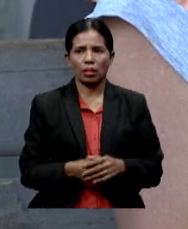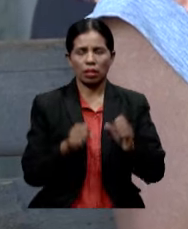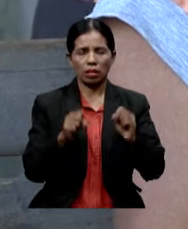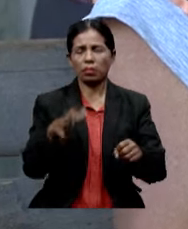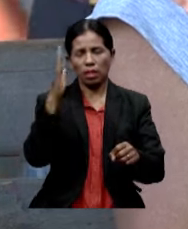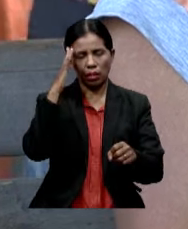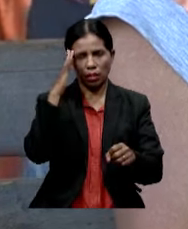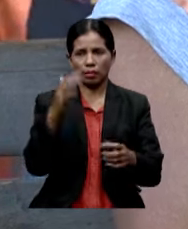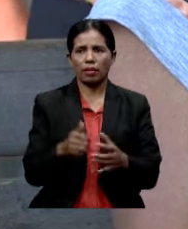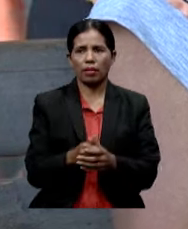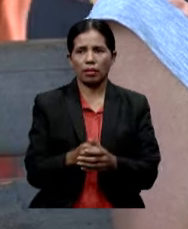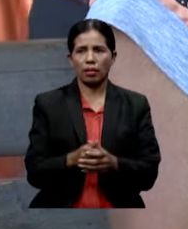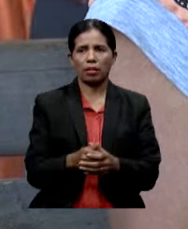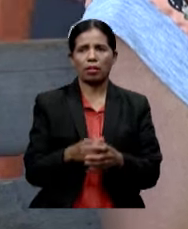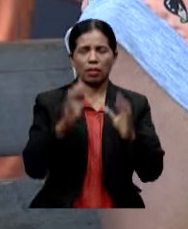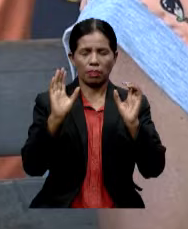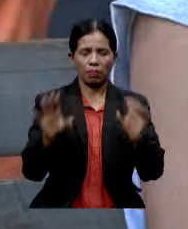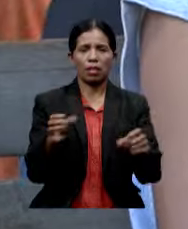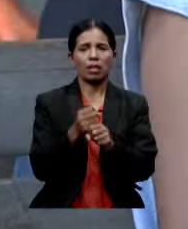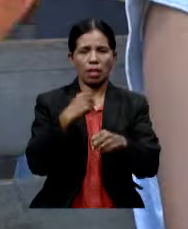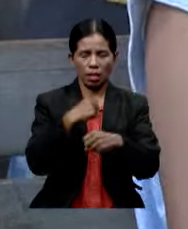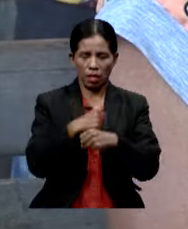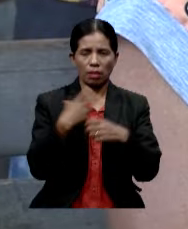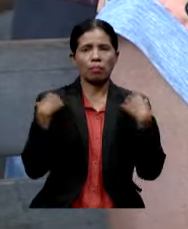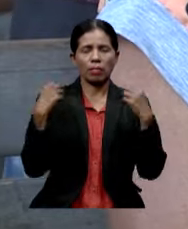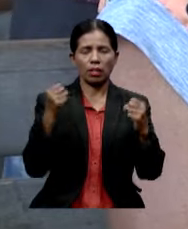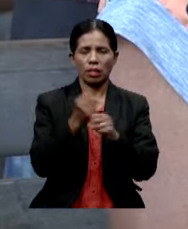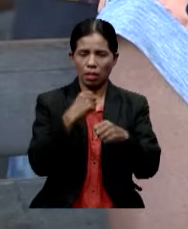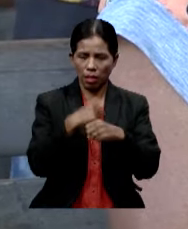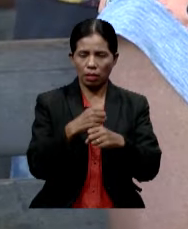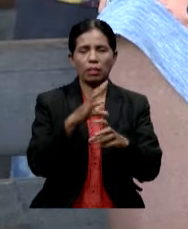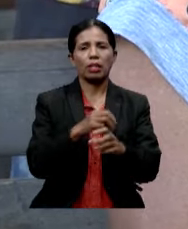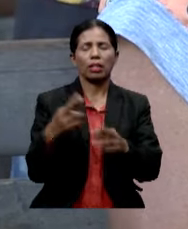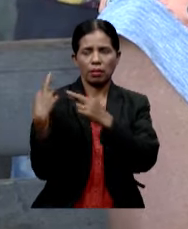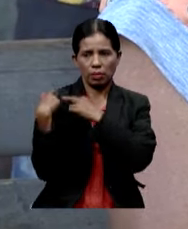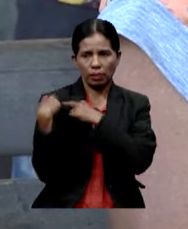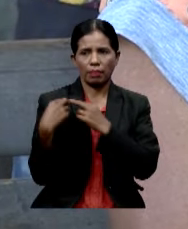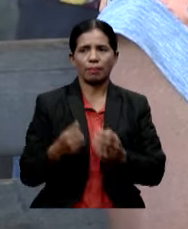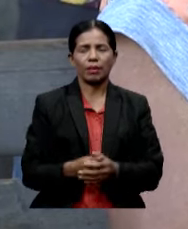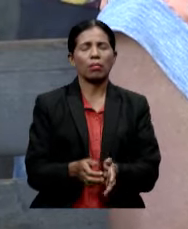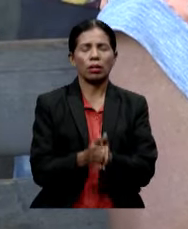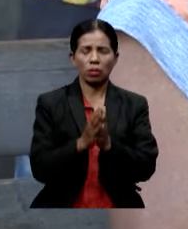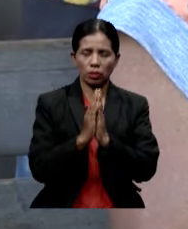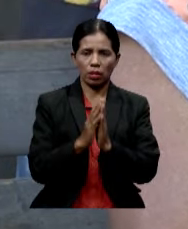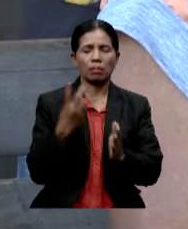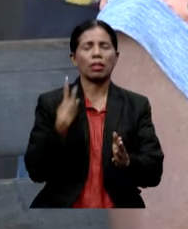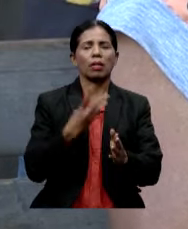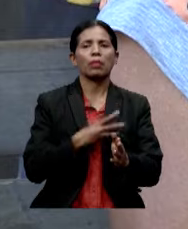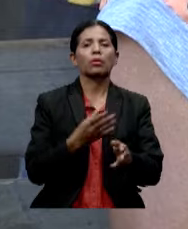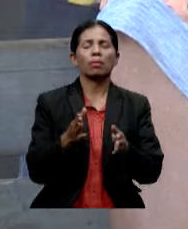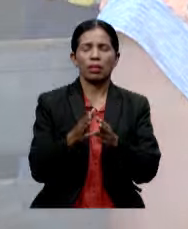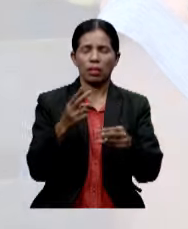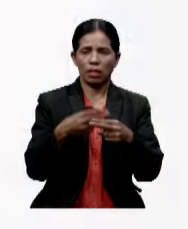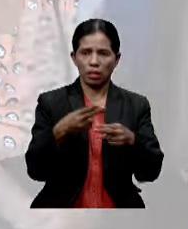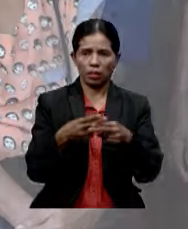atene kata nia brani berbuat brani bertanggung jawab. Kidane. Ame karak tuntut nama nama baik, depois ame mus hakar kar